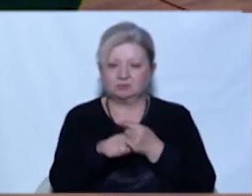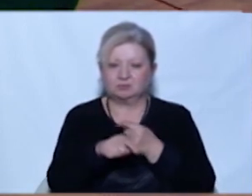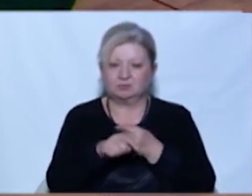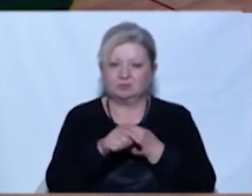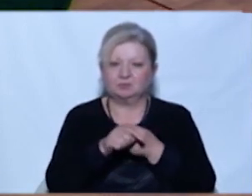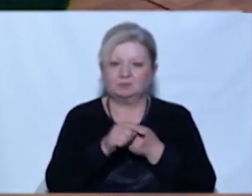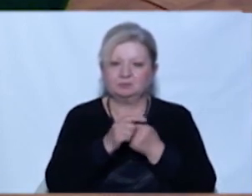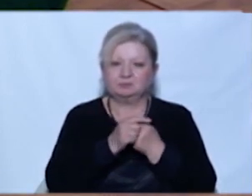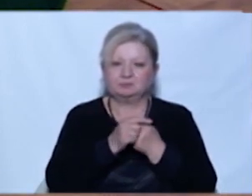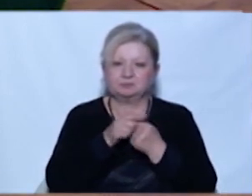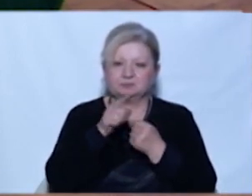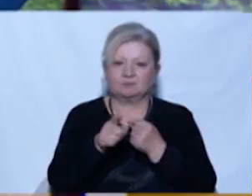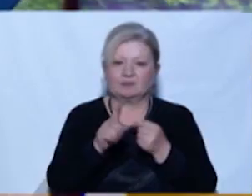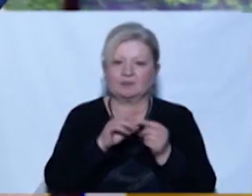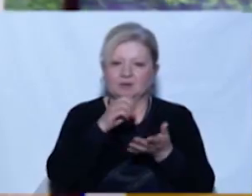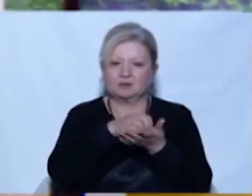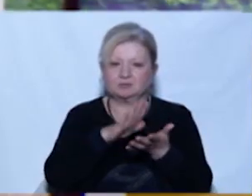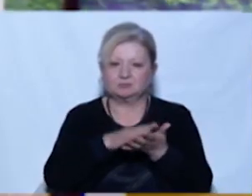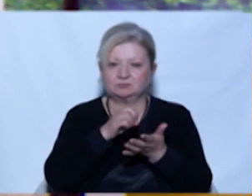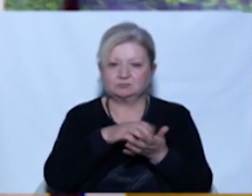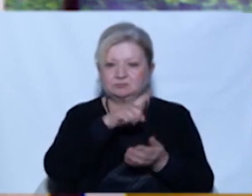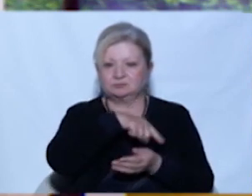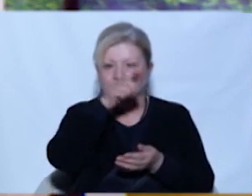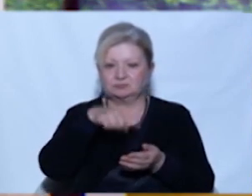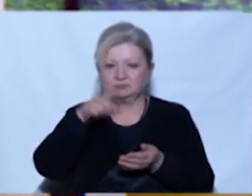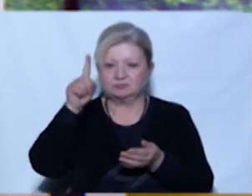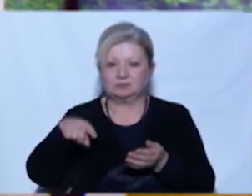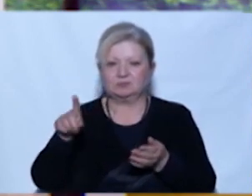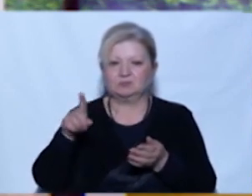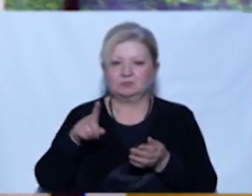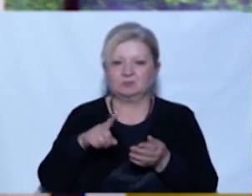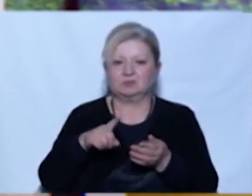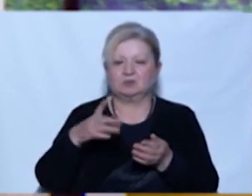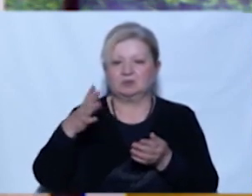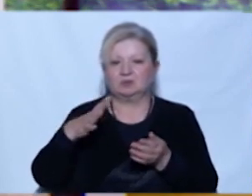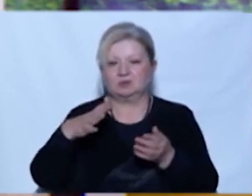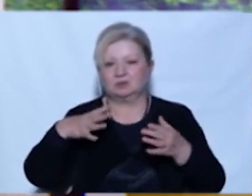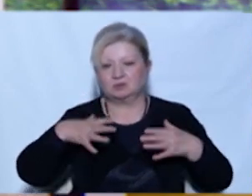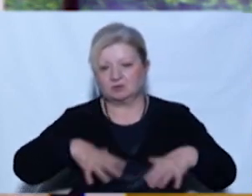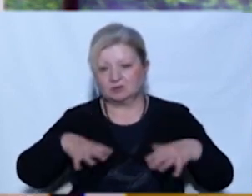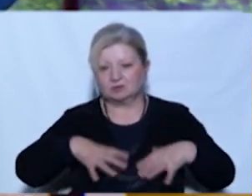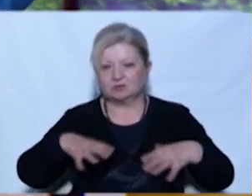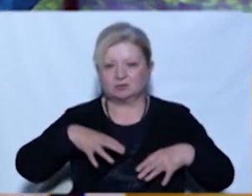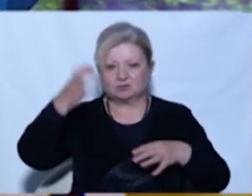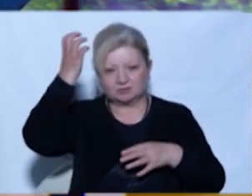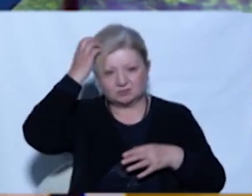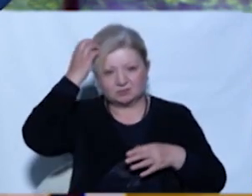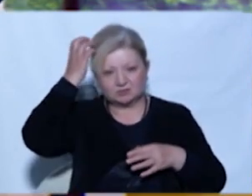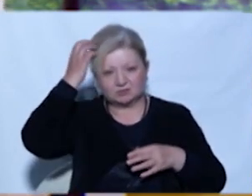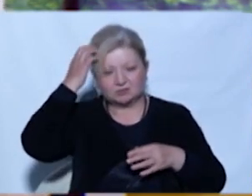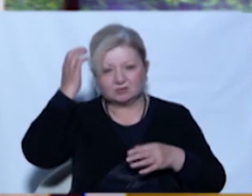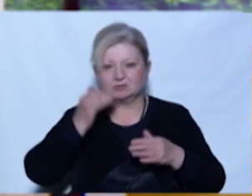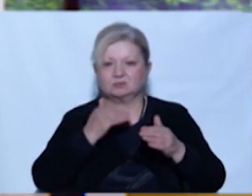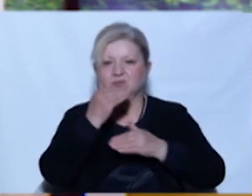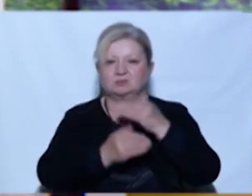dagavshirebit. Rom shevadginot diagrama Karkakhetis samepos zarmatebebi da saptkhebi 18 saukunis 70-ian